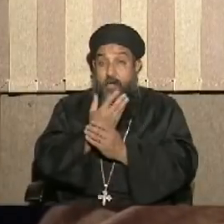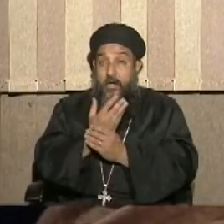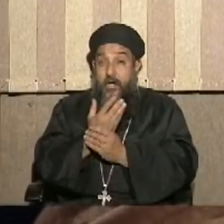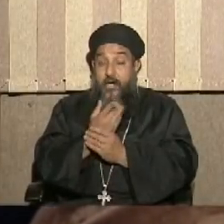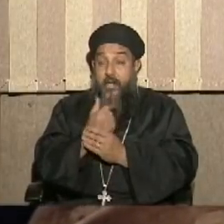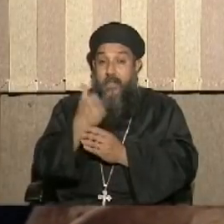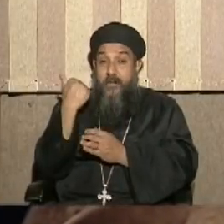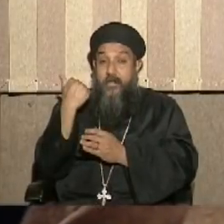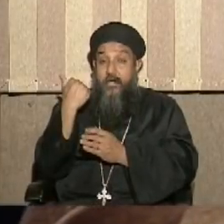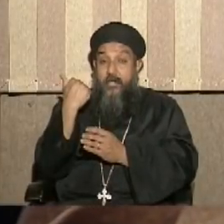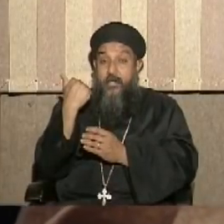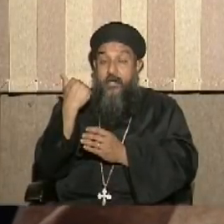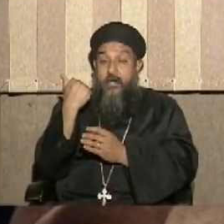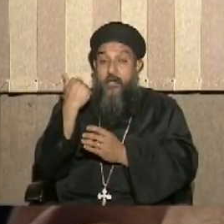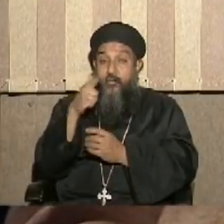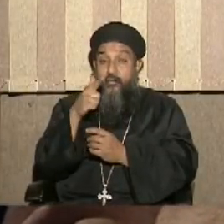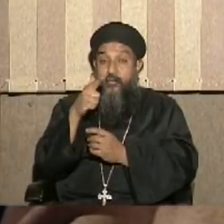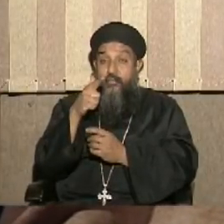هناك